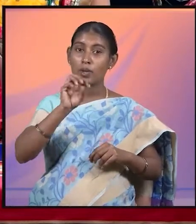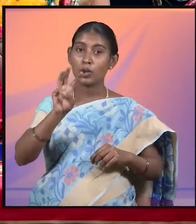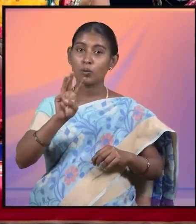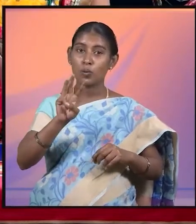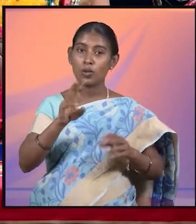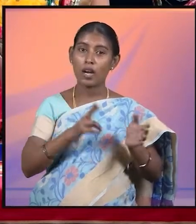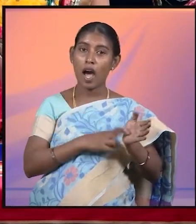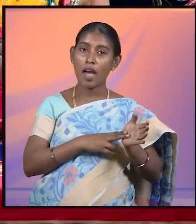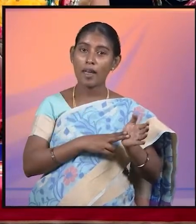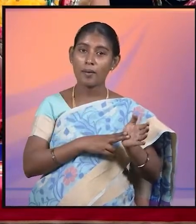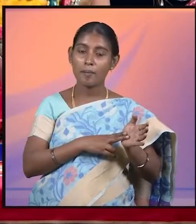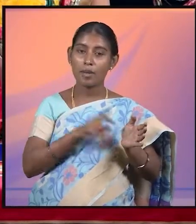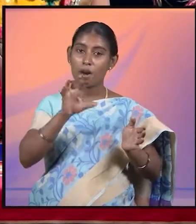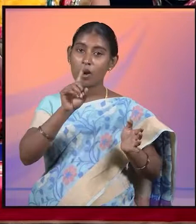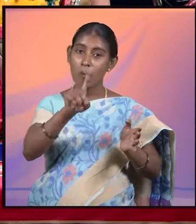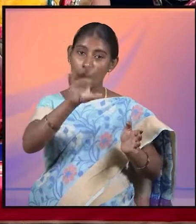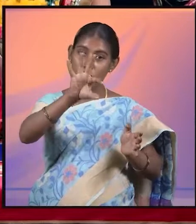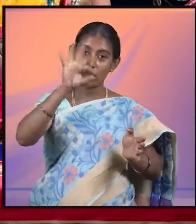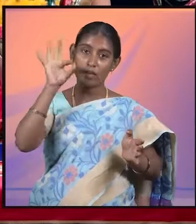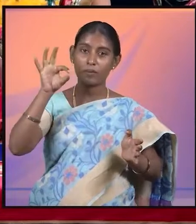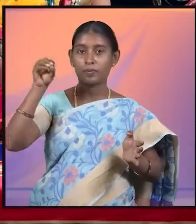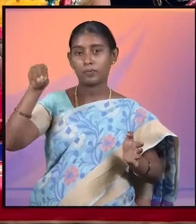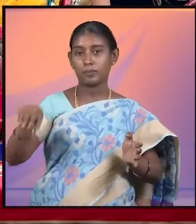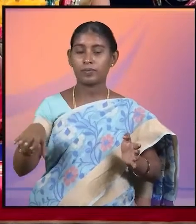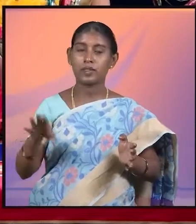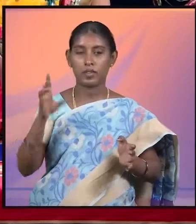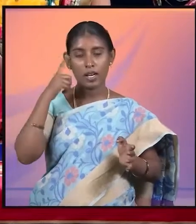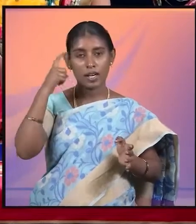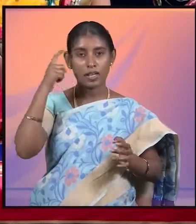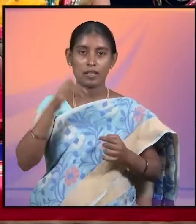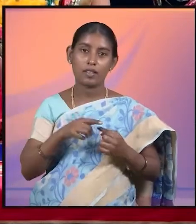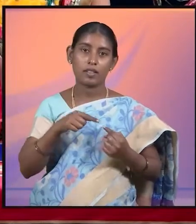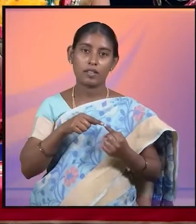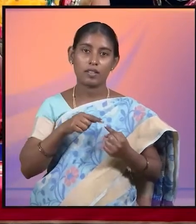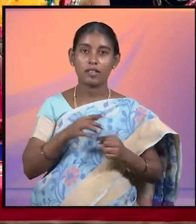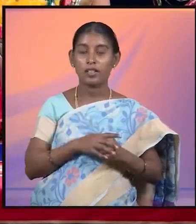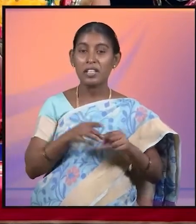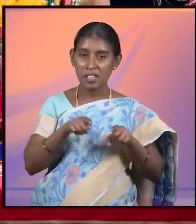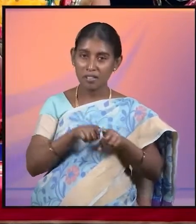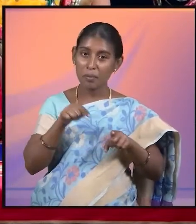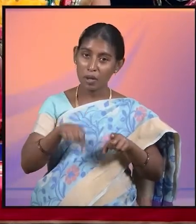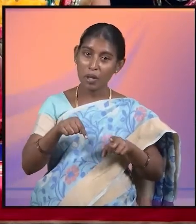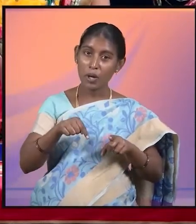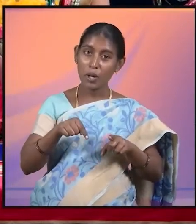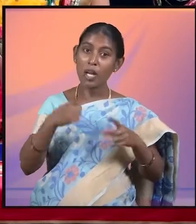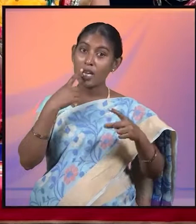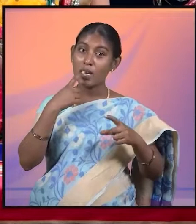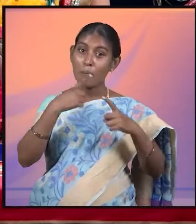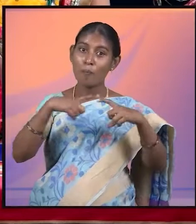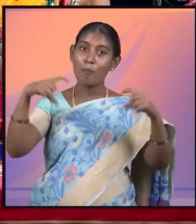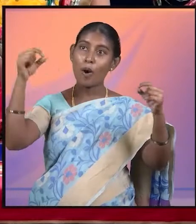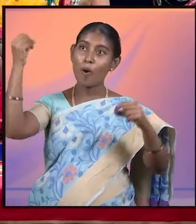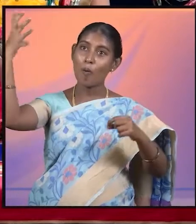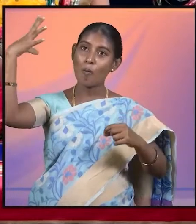கருதப்படுறார். இன்னைக்கும் ஆணி மாசம் பௌர்ணமி அன்னைக்கு காரைக்கால்ல இதனோட